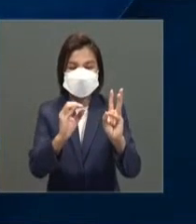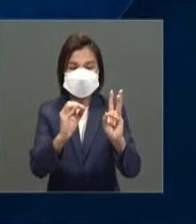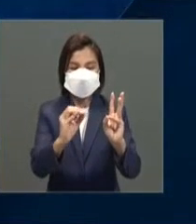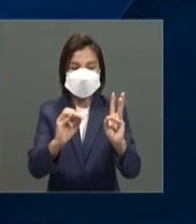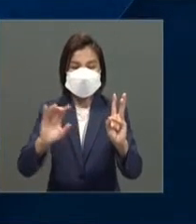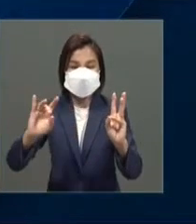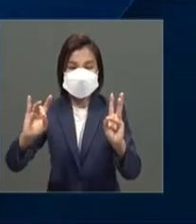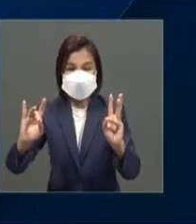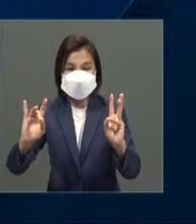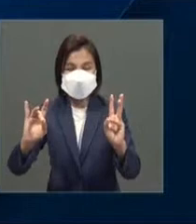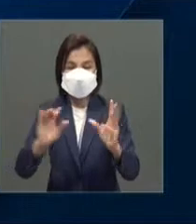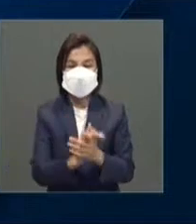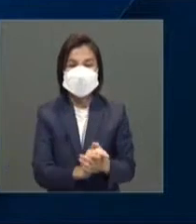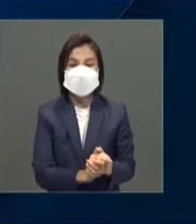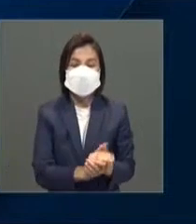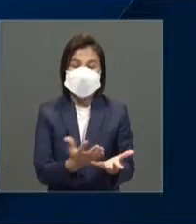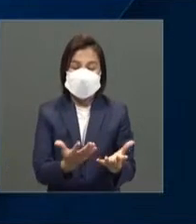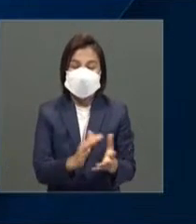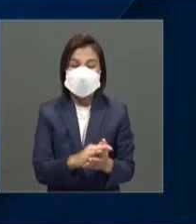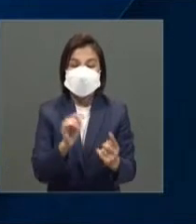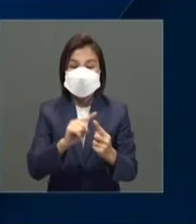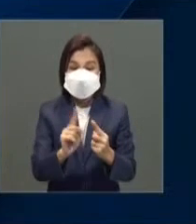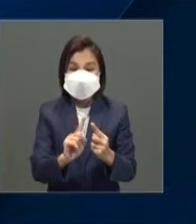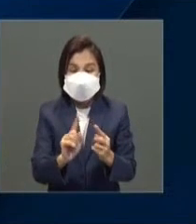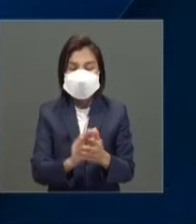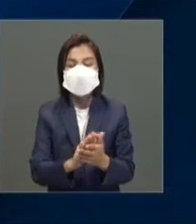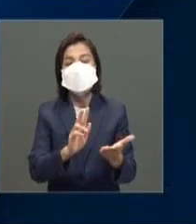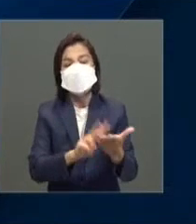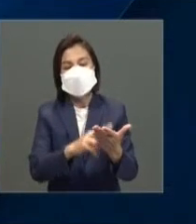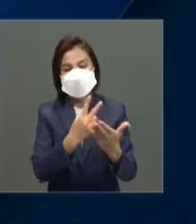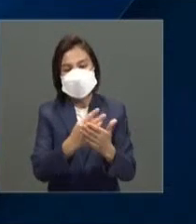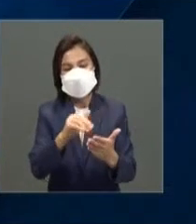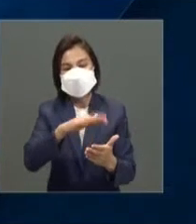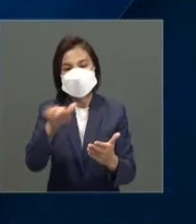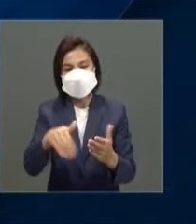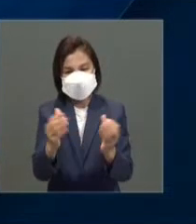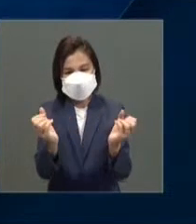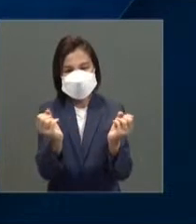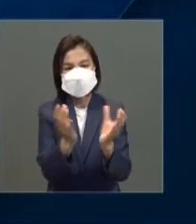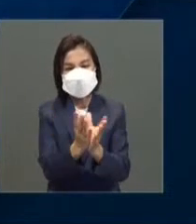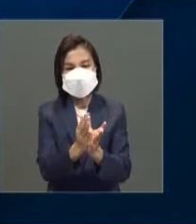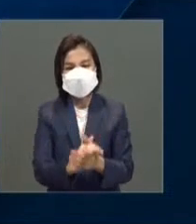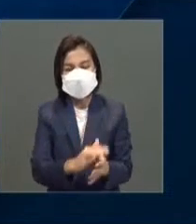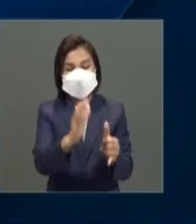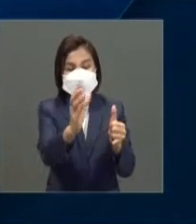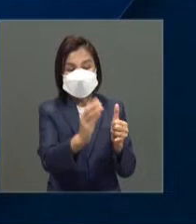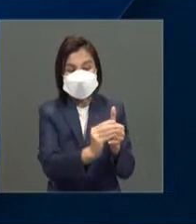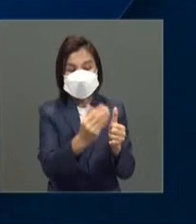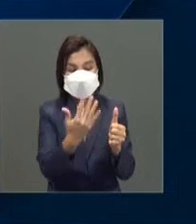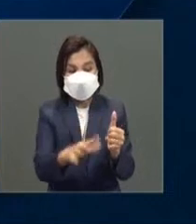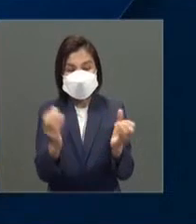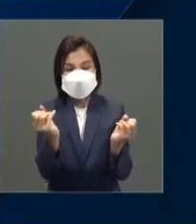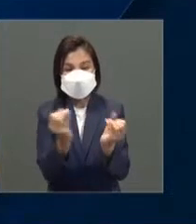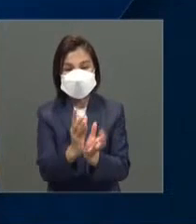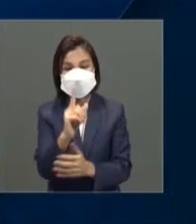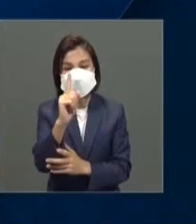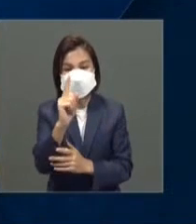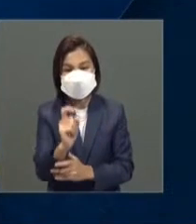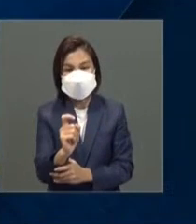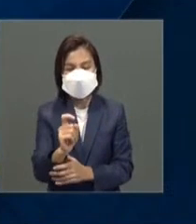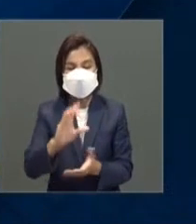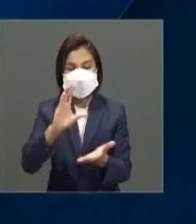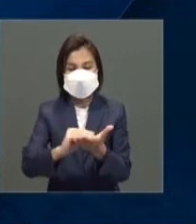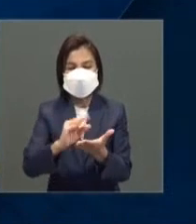คเรื้อรังบวกกับหญิงตั้งครรภ์เนี่ยเป็นกลุ่มแรกที่ได้รับผลกระทบจากการติดเชื้อนี้และทำให้เสียชีวิตที่เรารายง